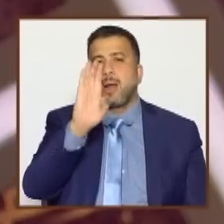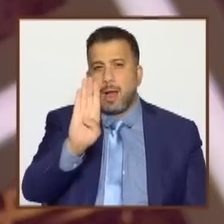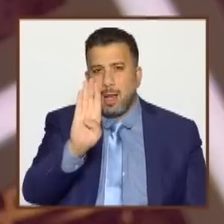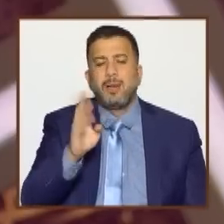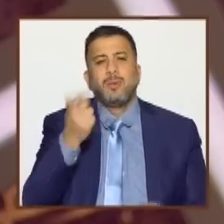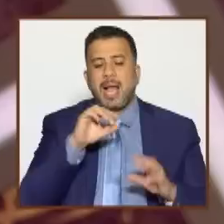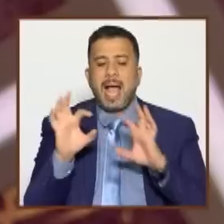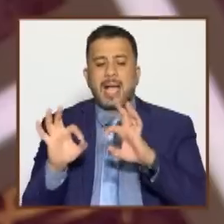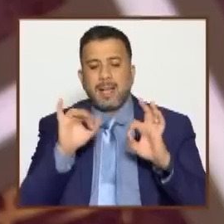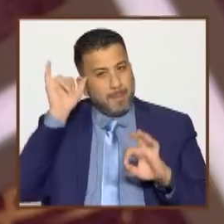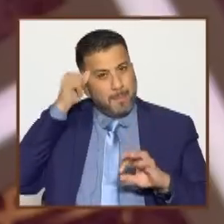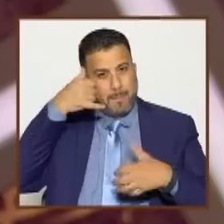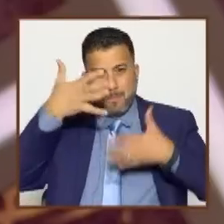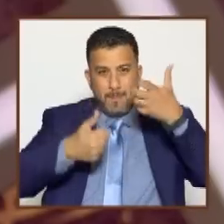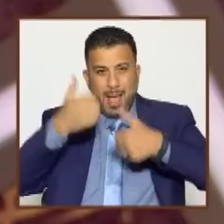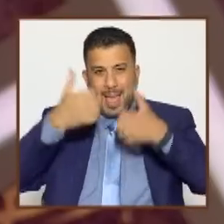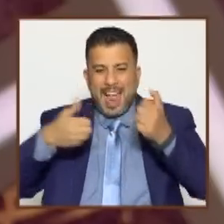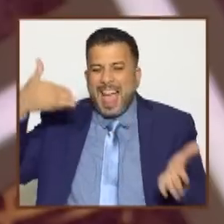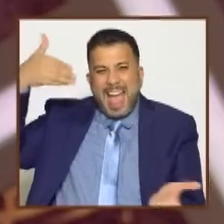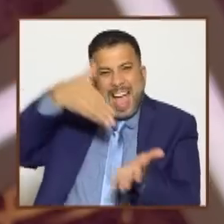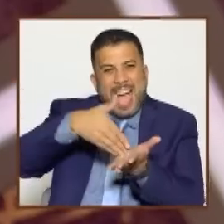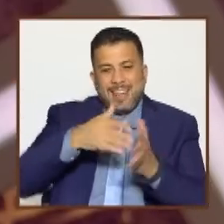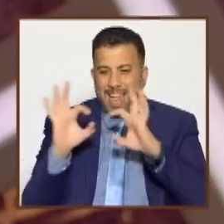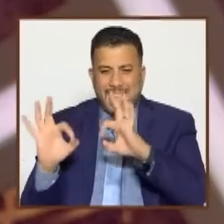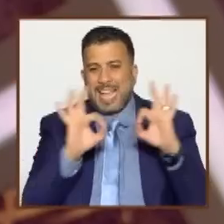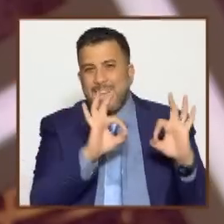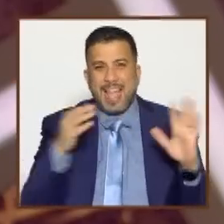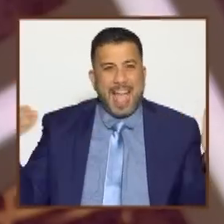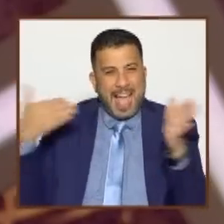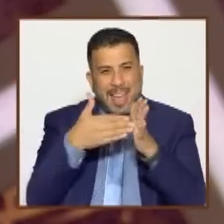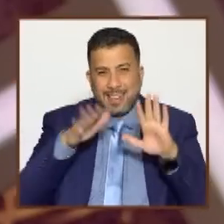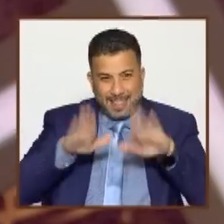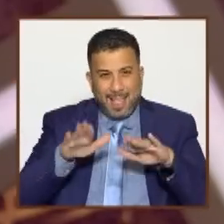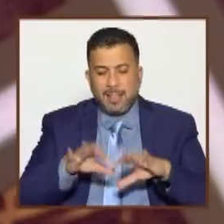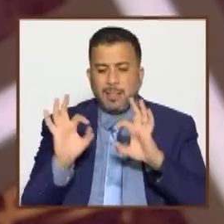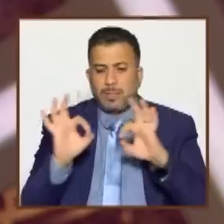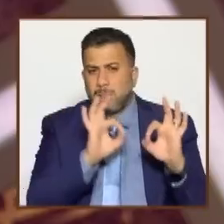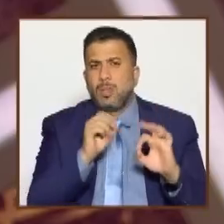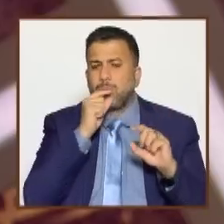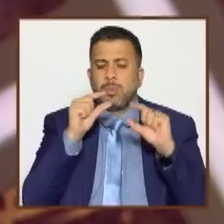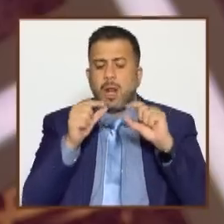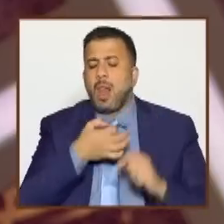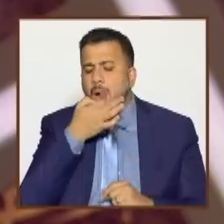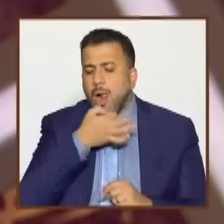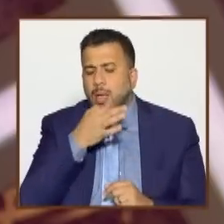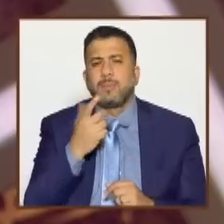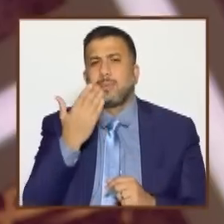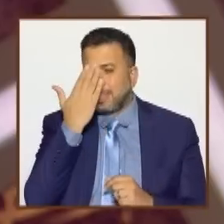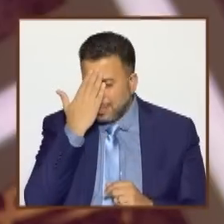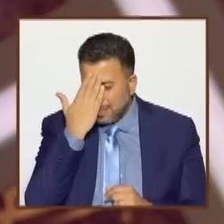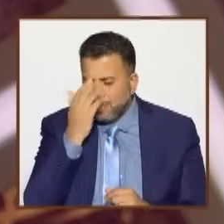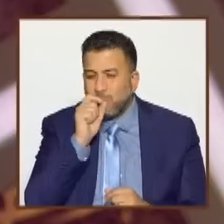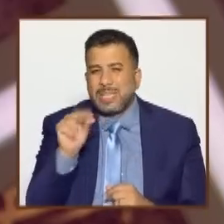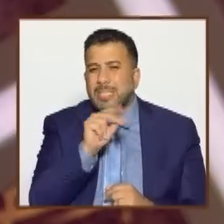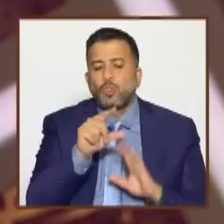من سورة البقرة وبالنسبة لسورة الإسراء وبالنسبة لبقية السور كالسجدة وغيرها